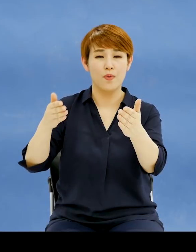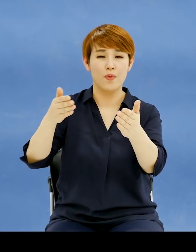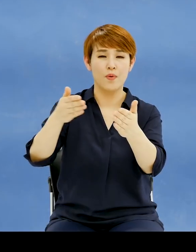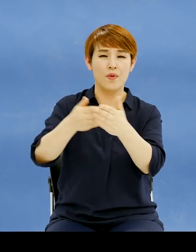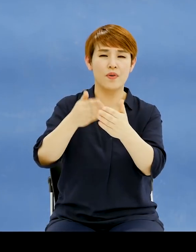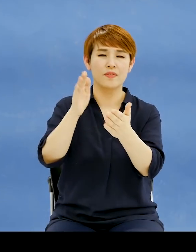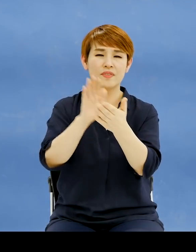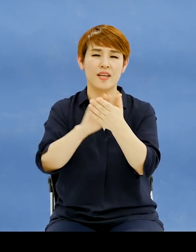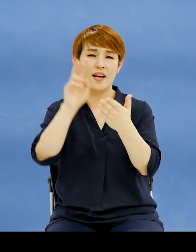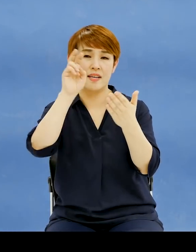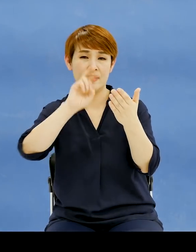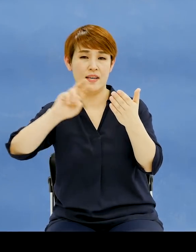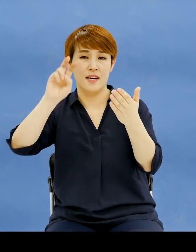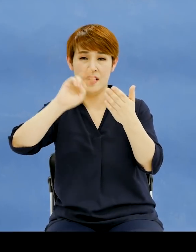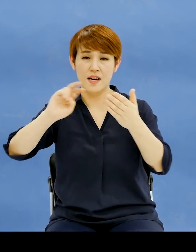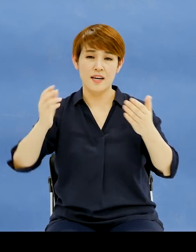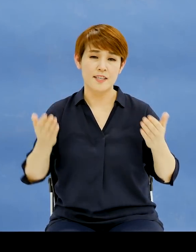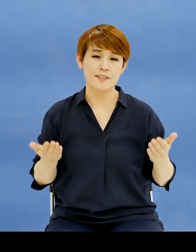영원토록